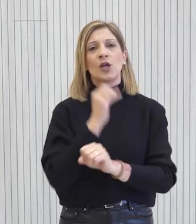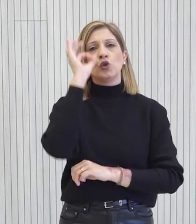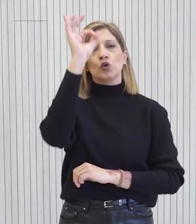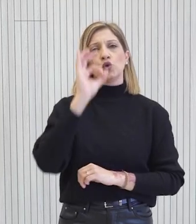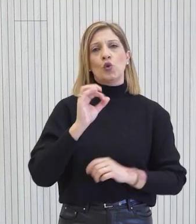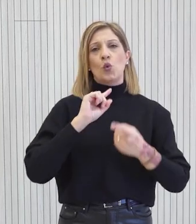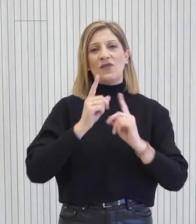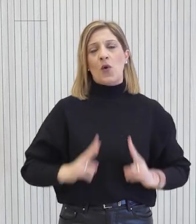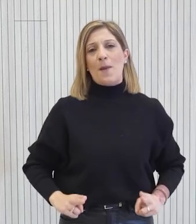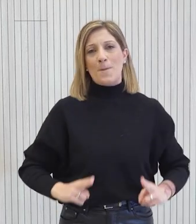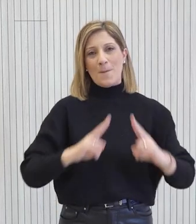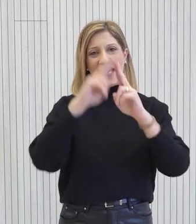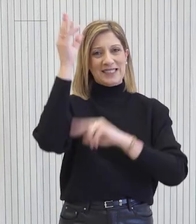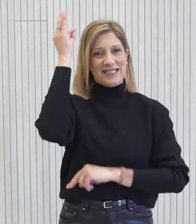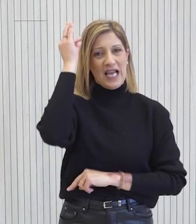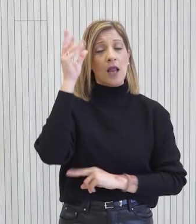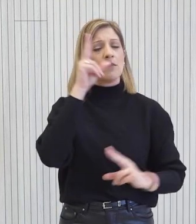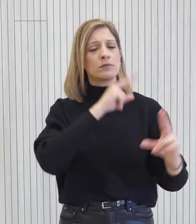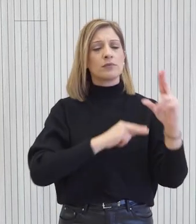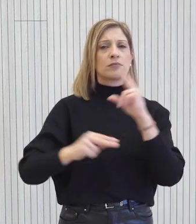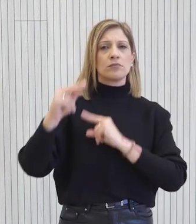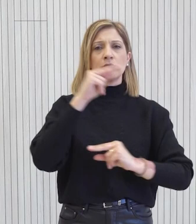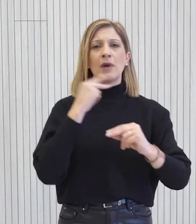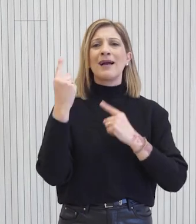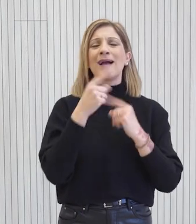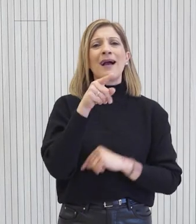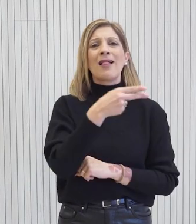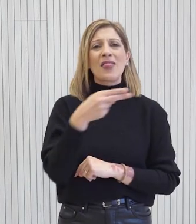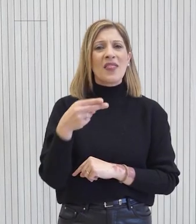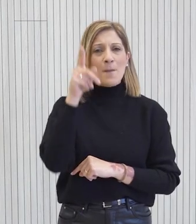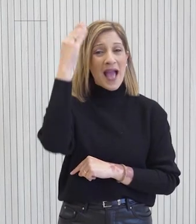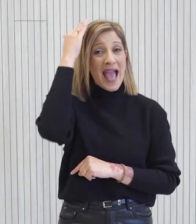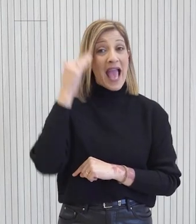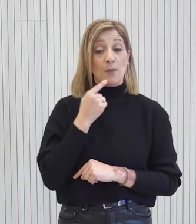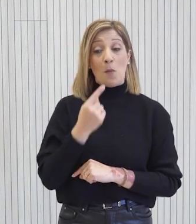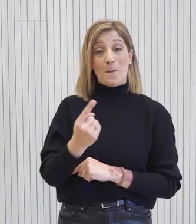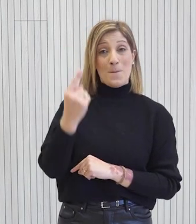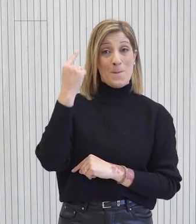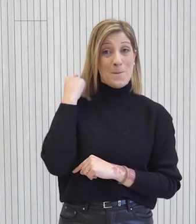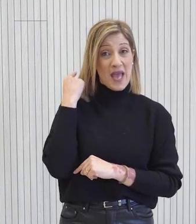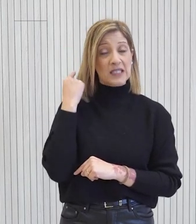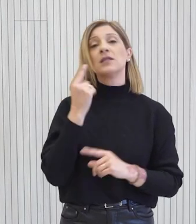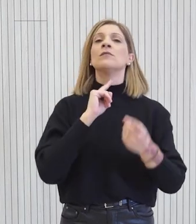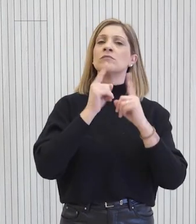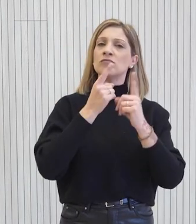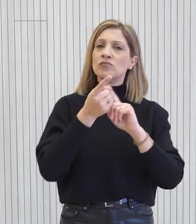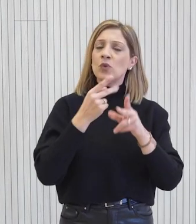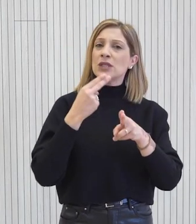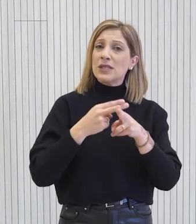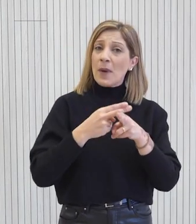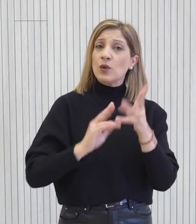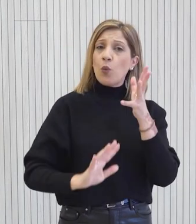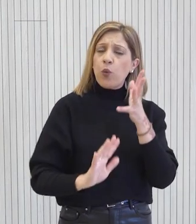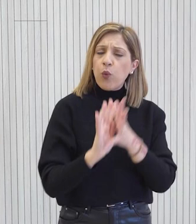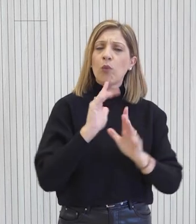της Συμφωνίας του Παρισιού. Κατά τις διαπραγματεύσεις για το κλίμα στην COP27 στην Αίγυπτο πέρσι, σημειώθηκε σημαντική πρόοδος με